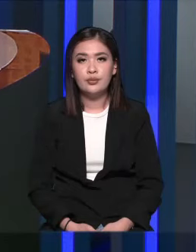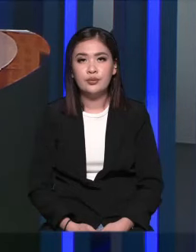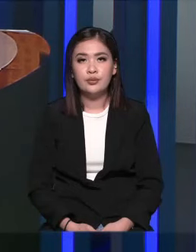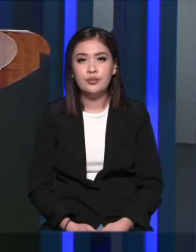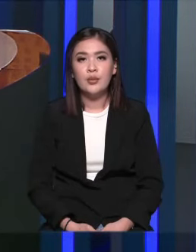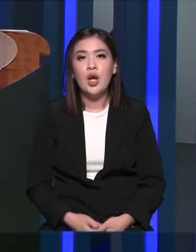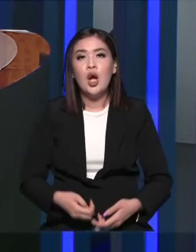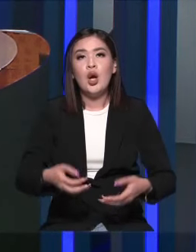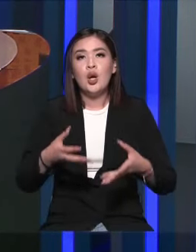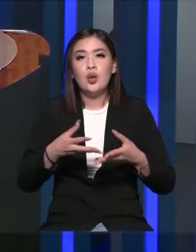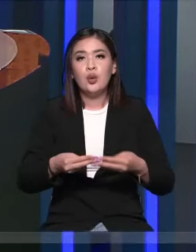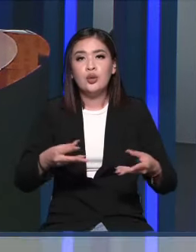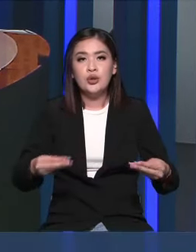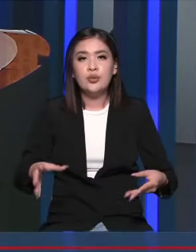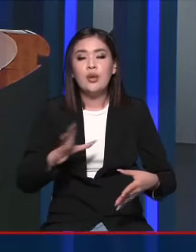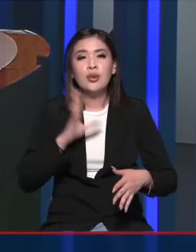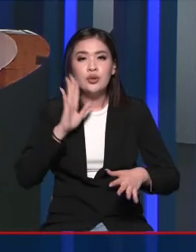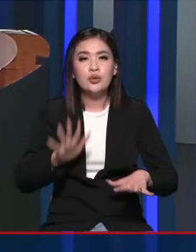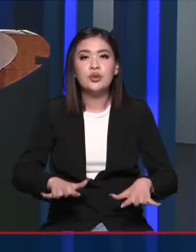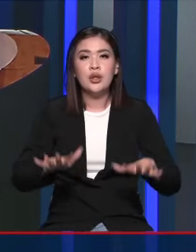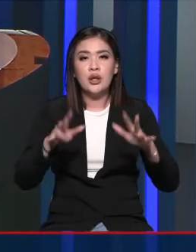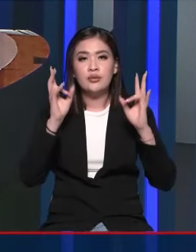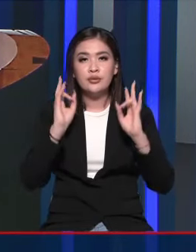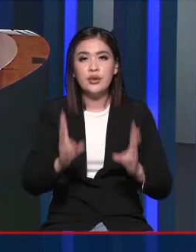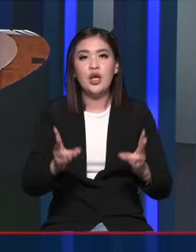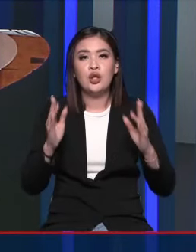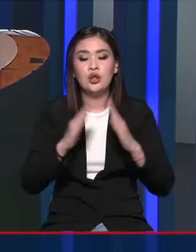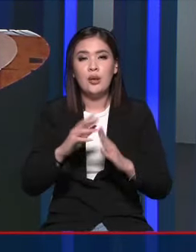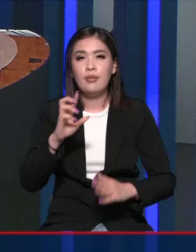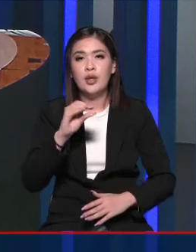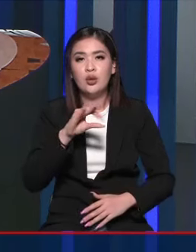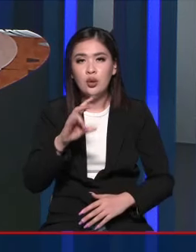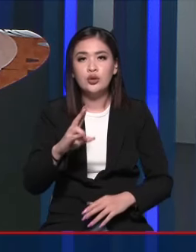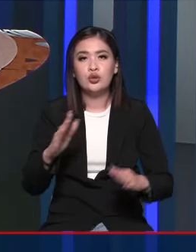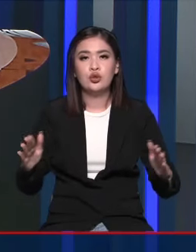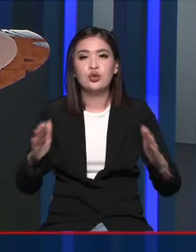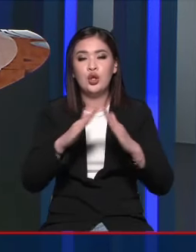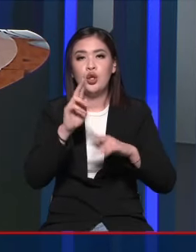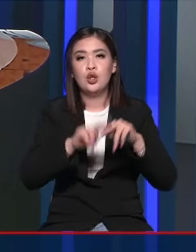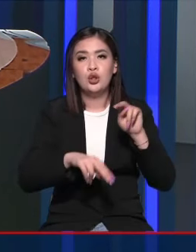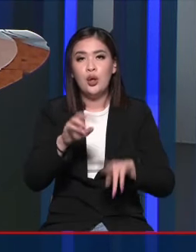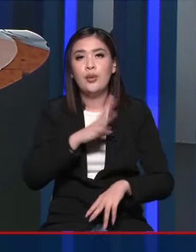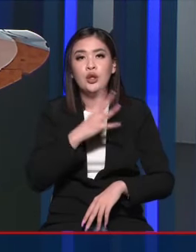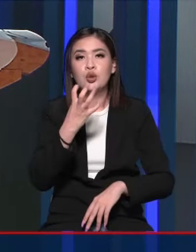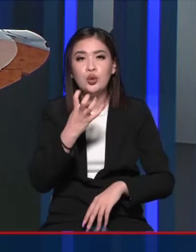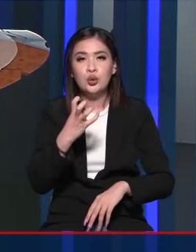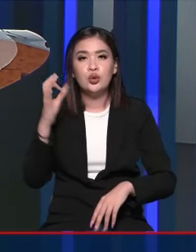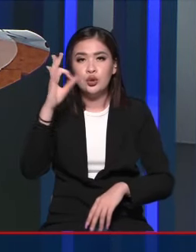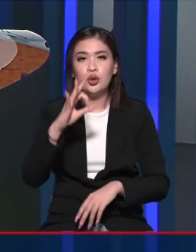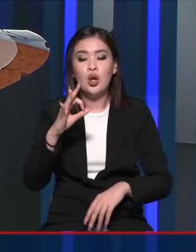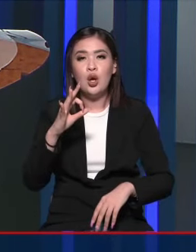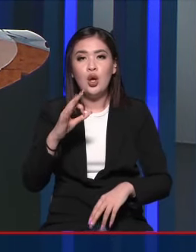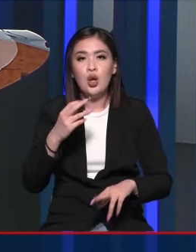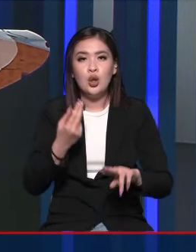Терскейде көктемгі тасқыннан зардап шеккендерге темір бетон панельден үй тұрғызыла бастады. 400 баспананың ерекшелігі